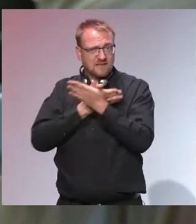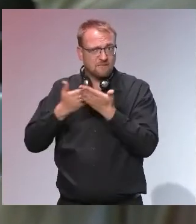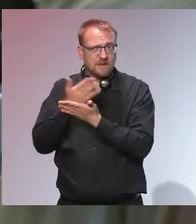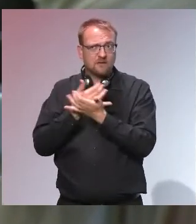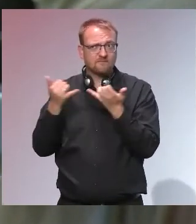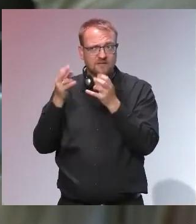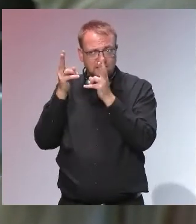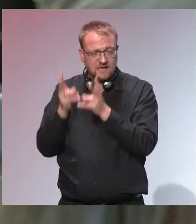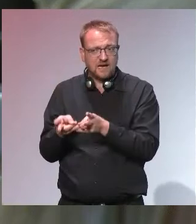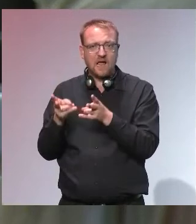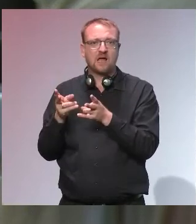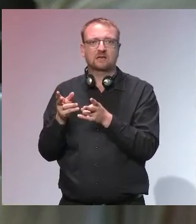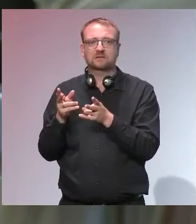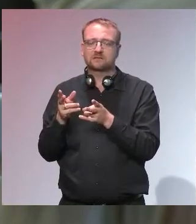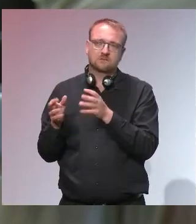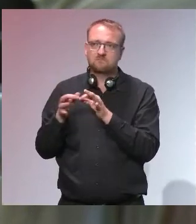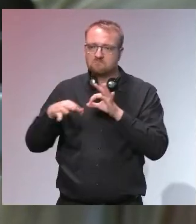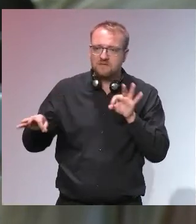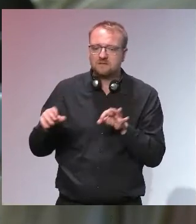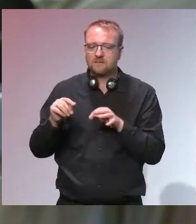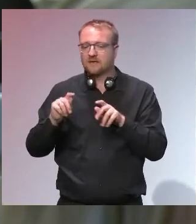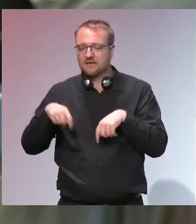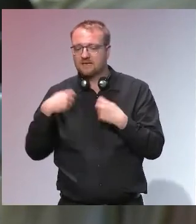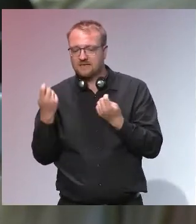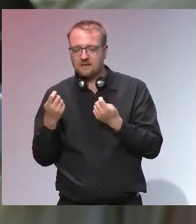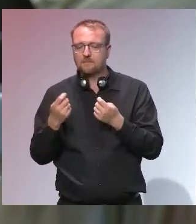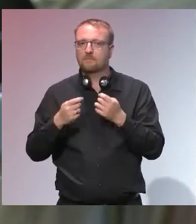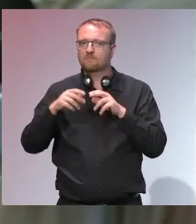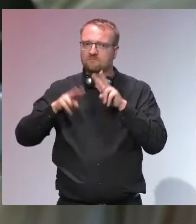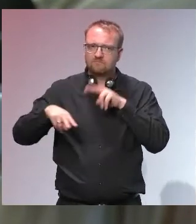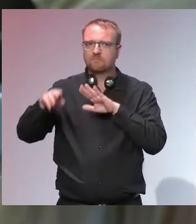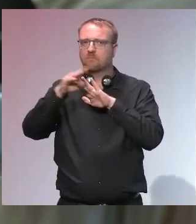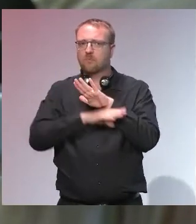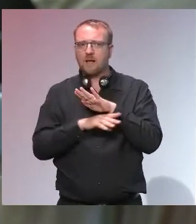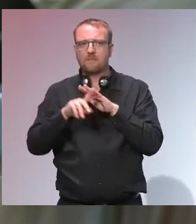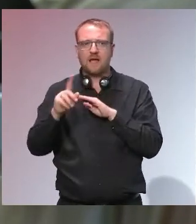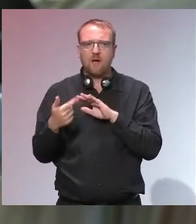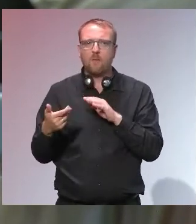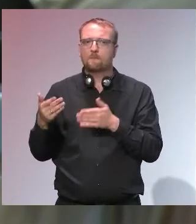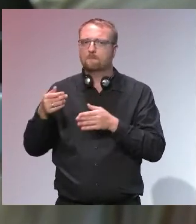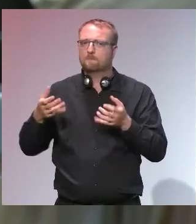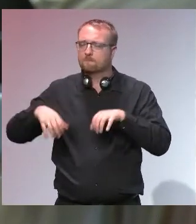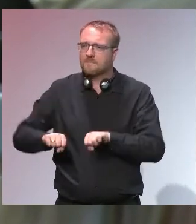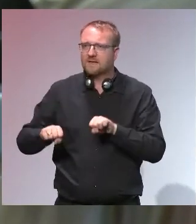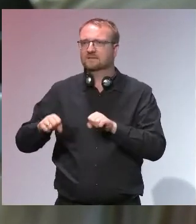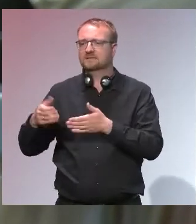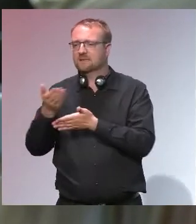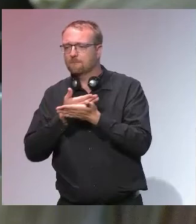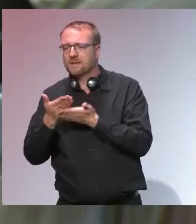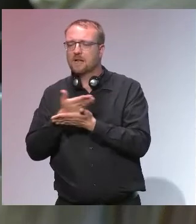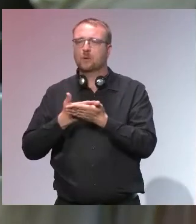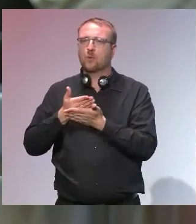empfehlen? Also wie gesagt, das sind abgesehen von Gesundheitsprogrammen auch viele, viele Sachen in der Basisbildung, in der Alphabetisierung, in der